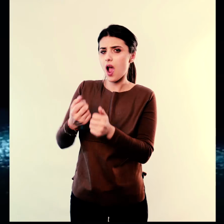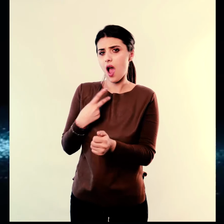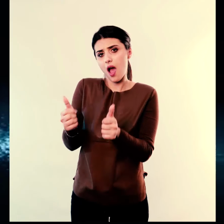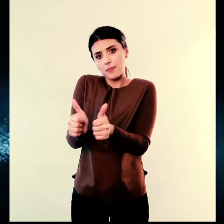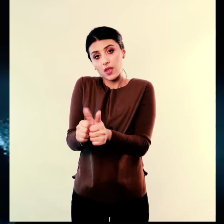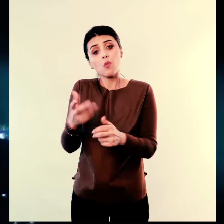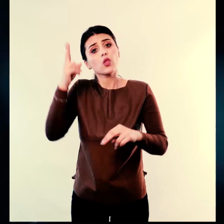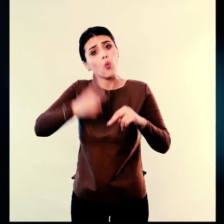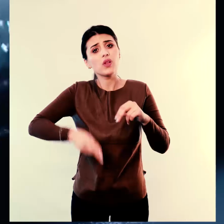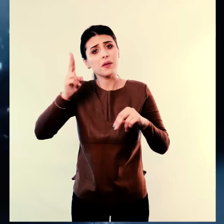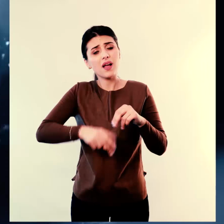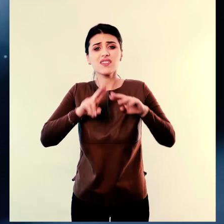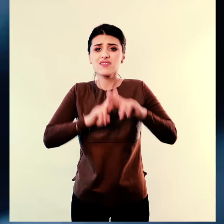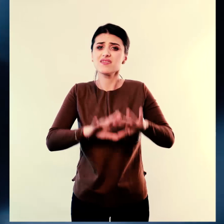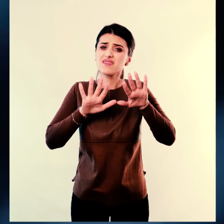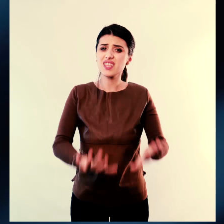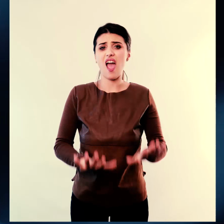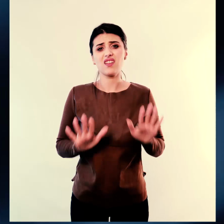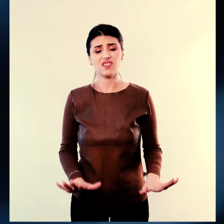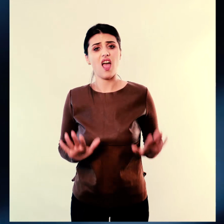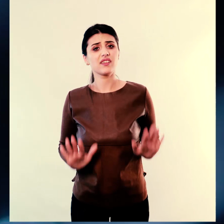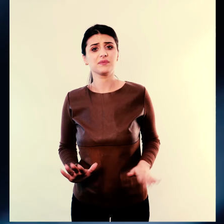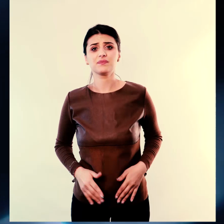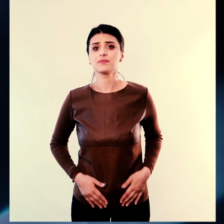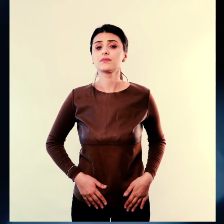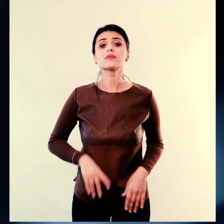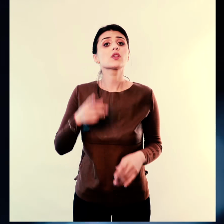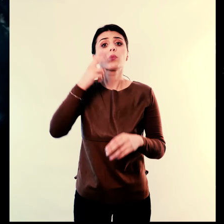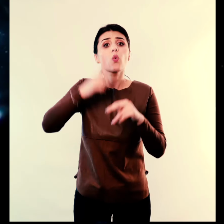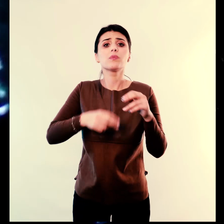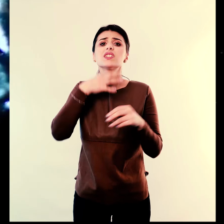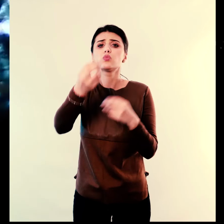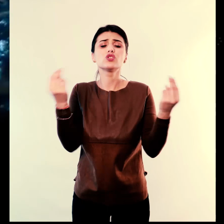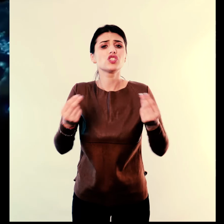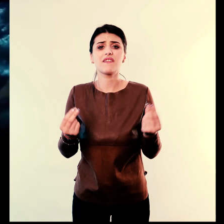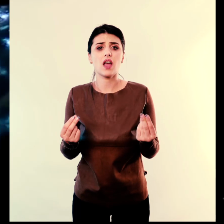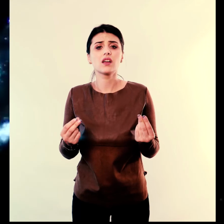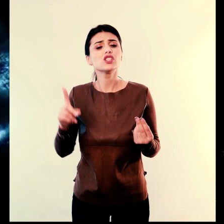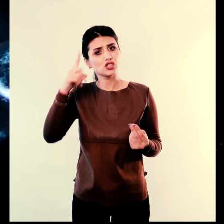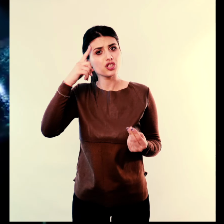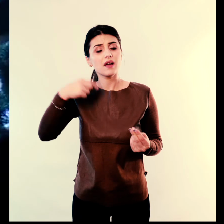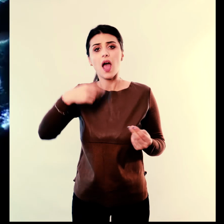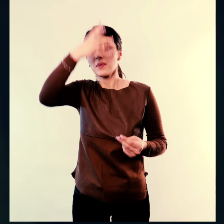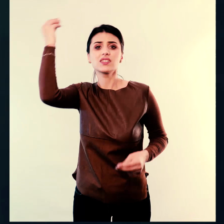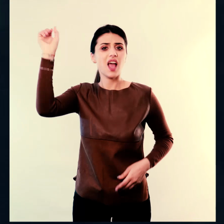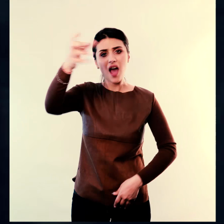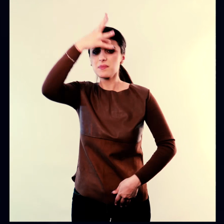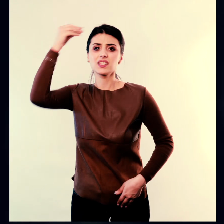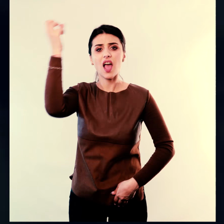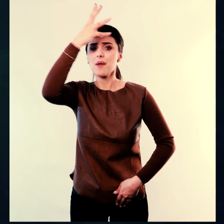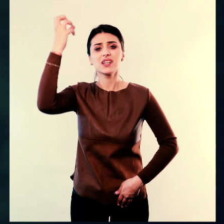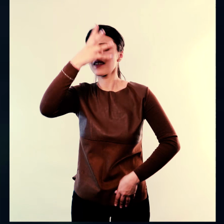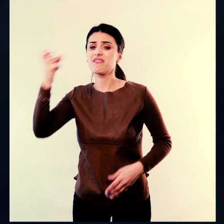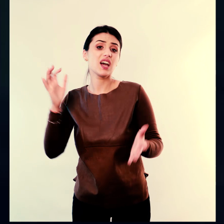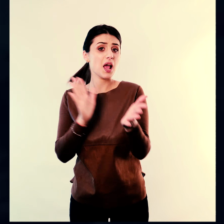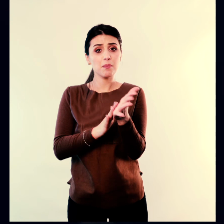Poate ultima dată stai, stai. Și-o ultima lume tu despre niciodată. Dar știi că sunt. Amnezic,